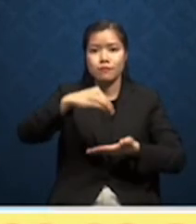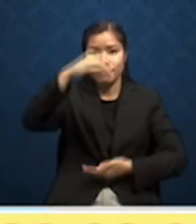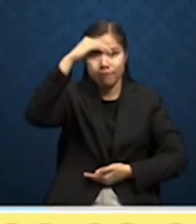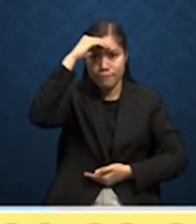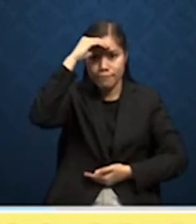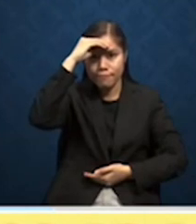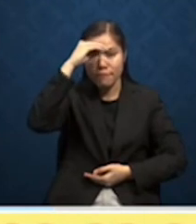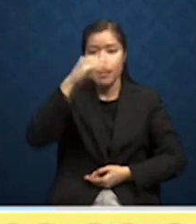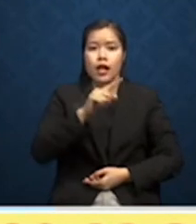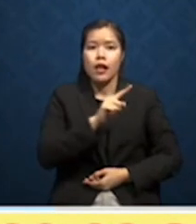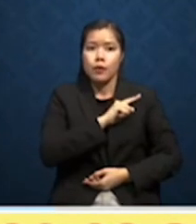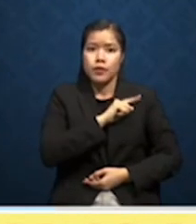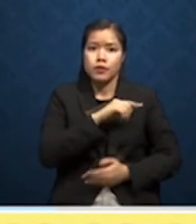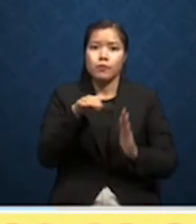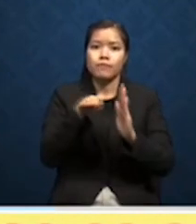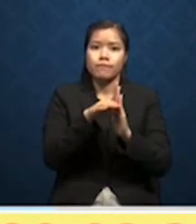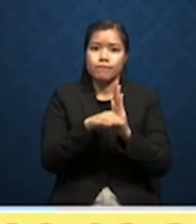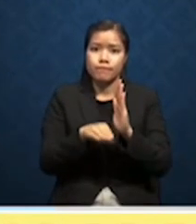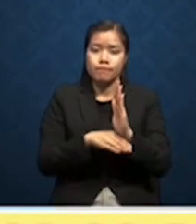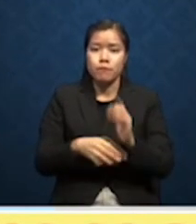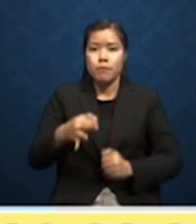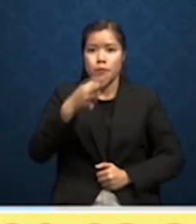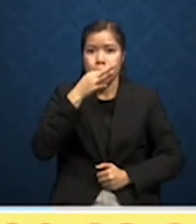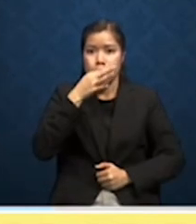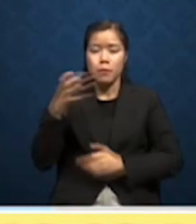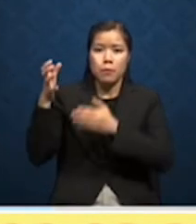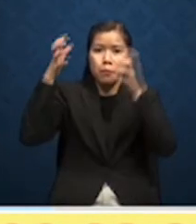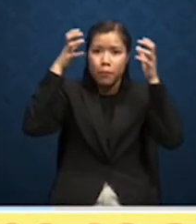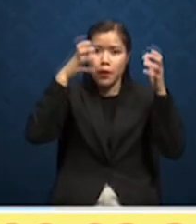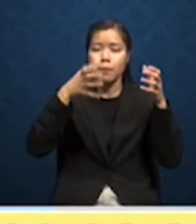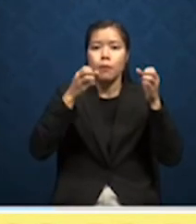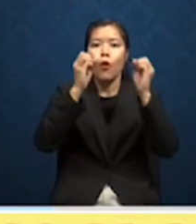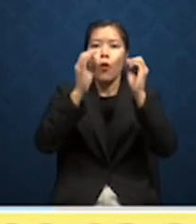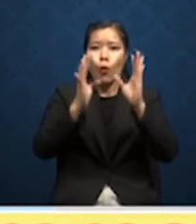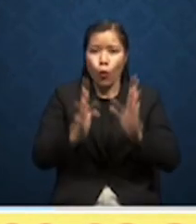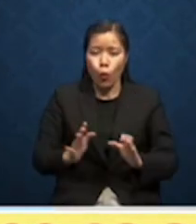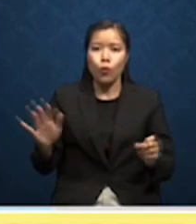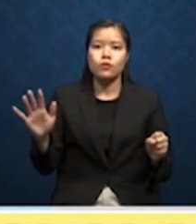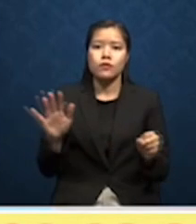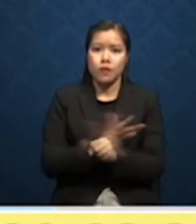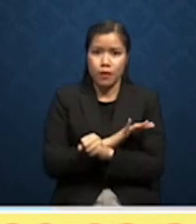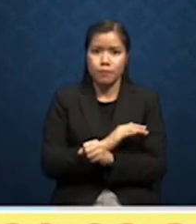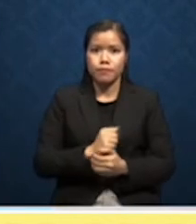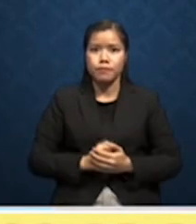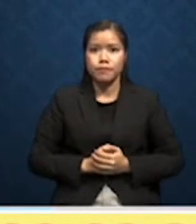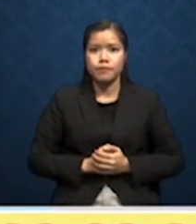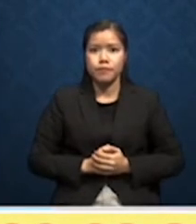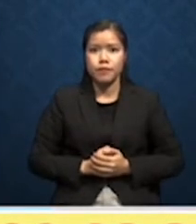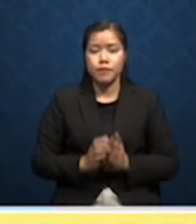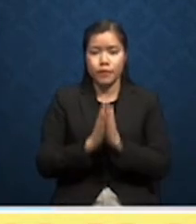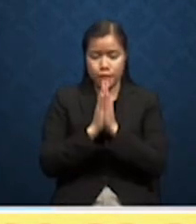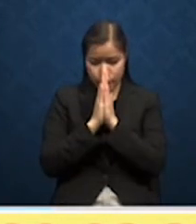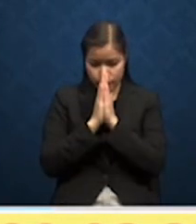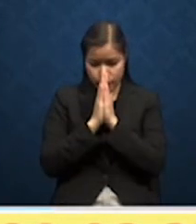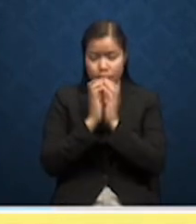ทำหน้าที่สมเกียรติจนวายปราณขอกราบกรานยกมือวันทา